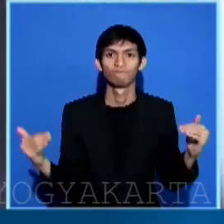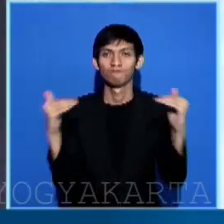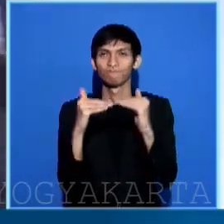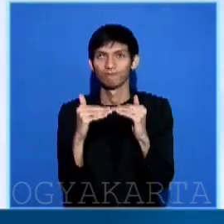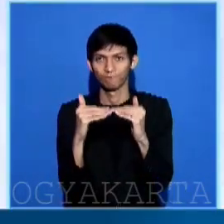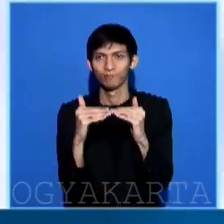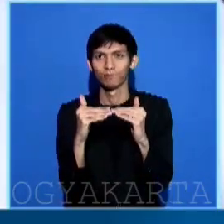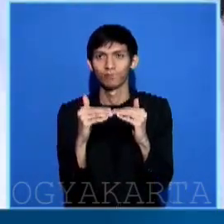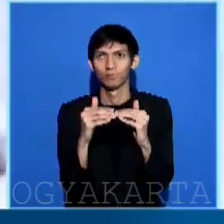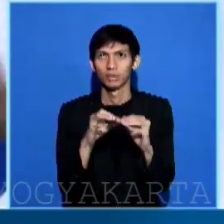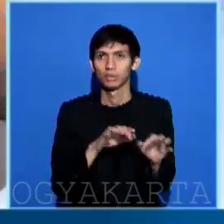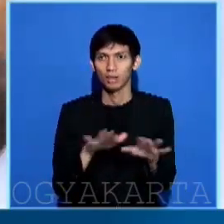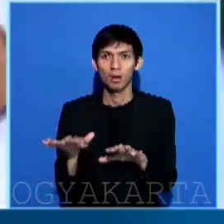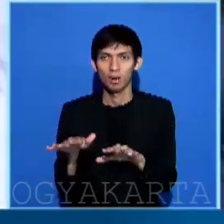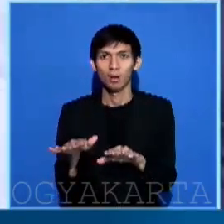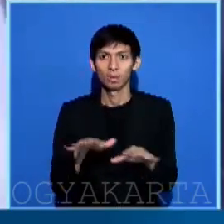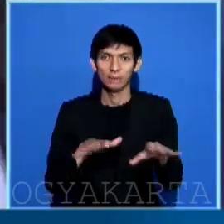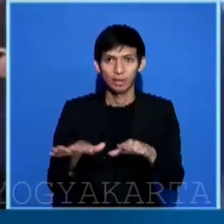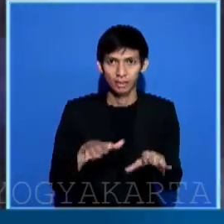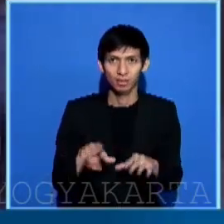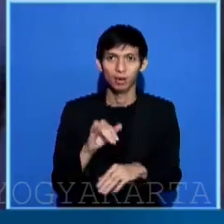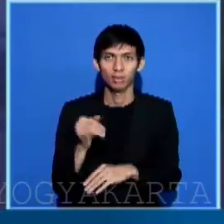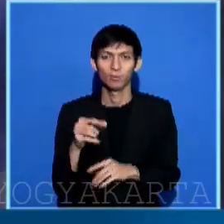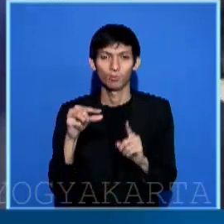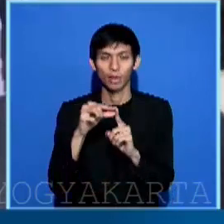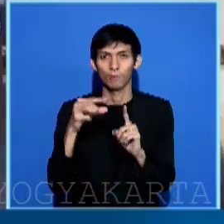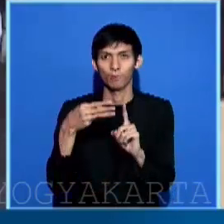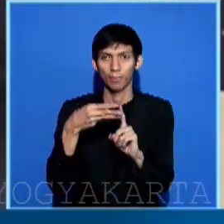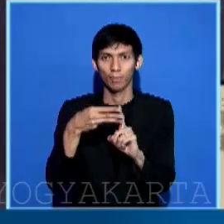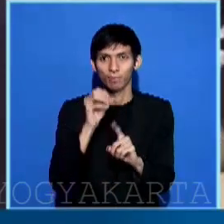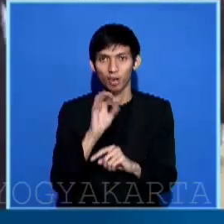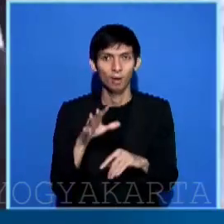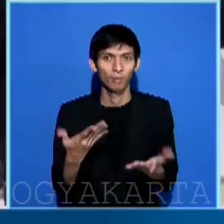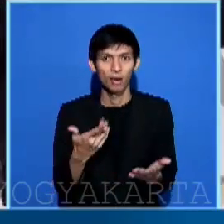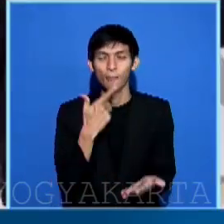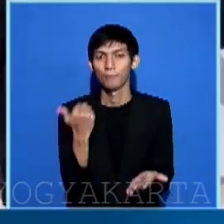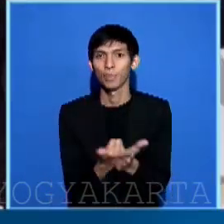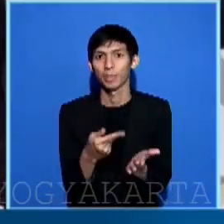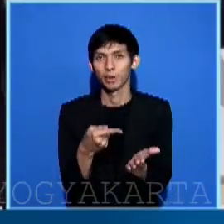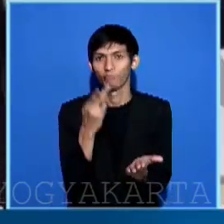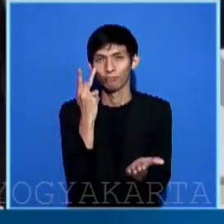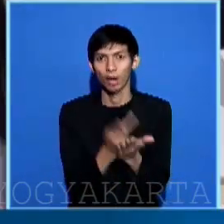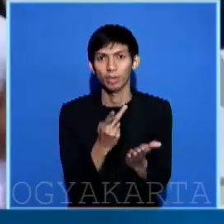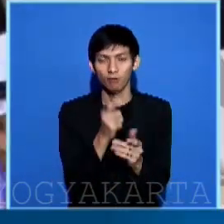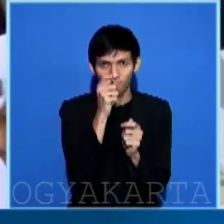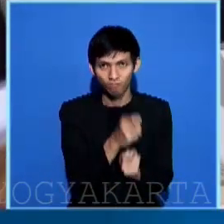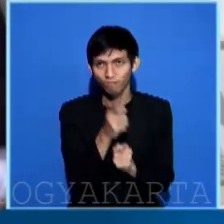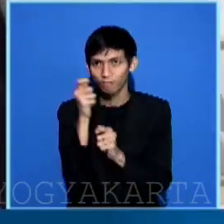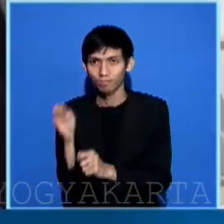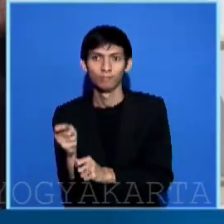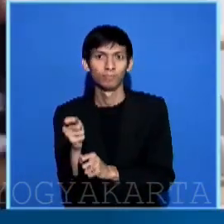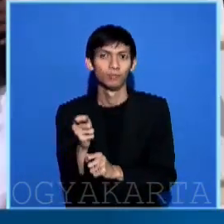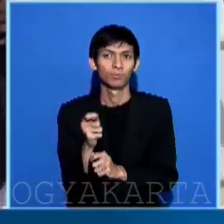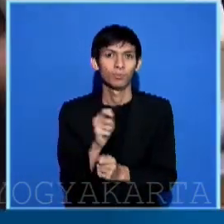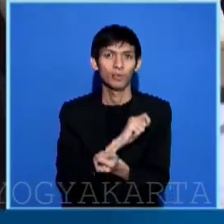Sekretaris Jenderal PBB Antonio guteres adalah penting adanya Pakta solidaritas ee perubahan iklim yang